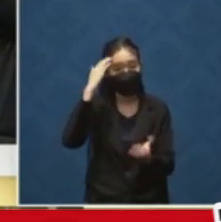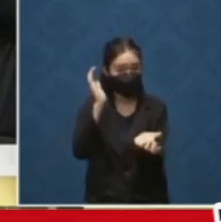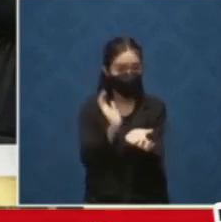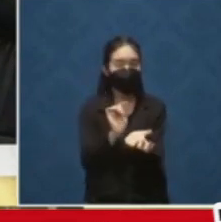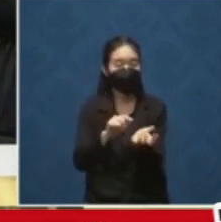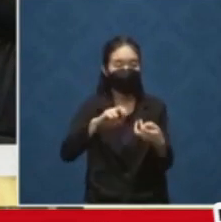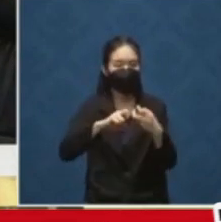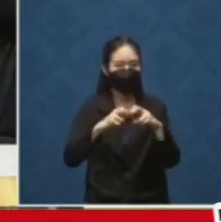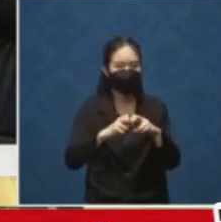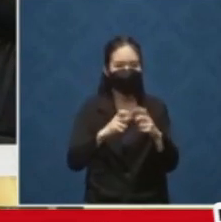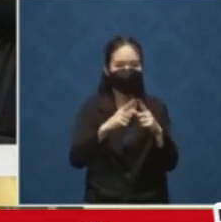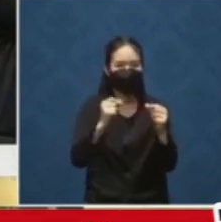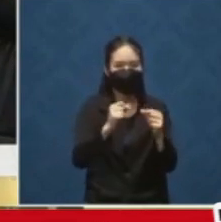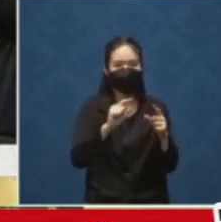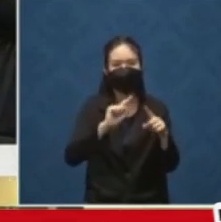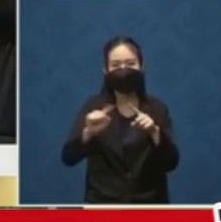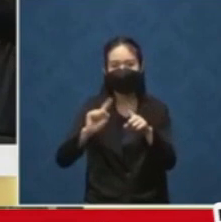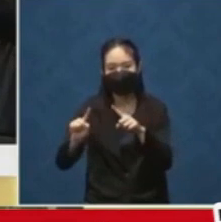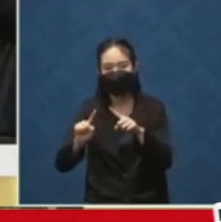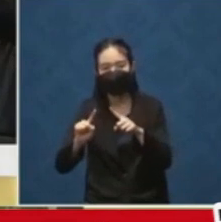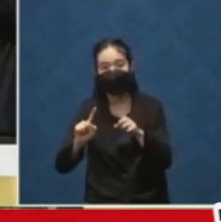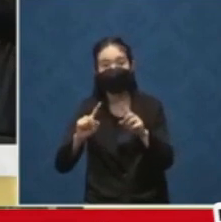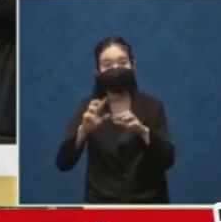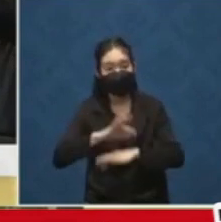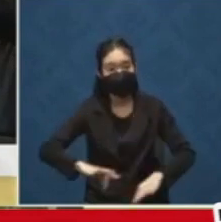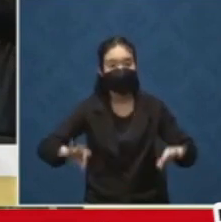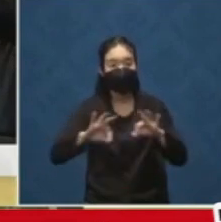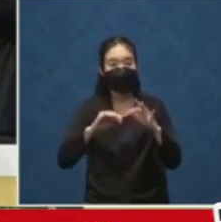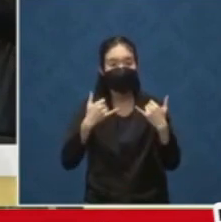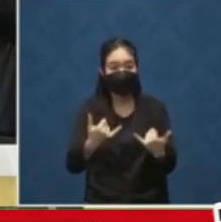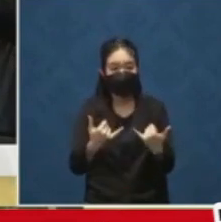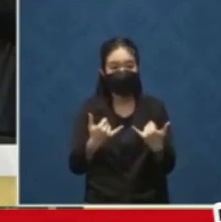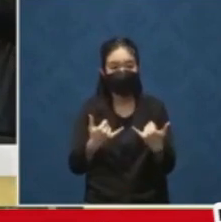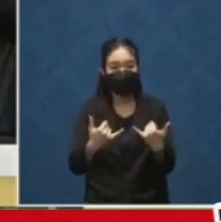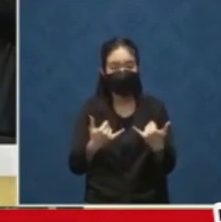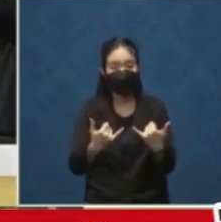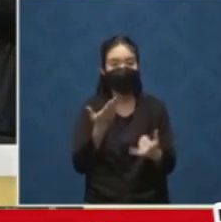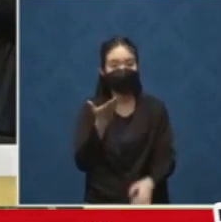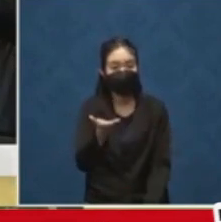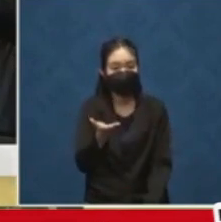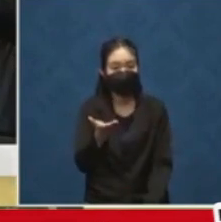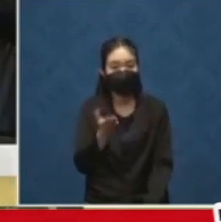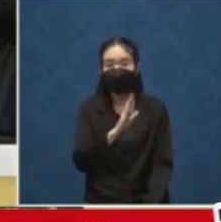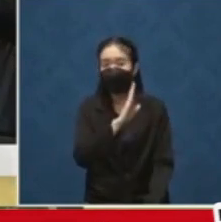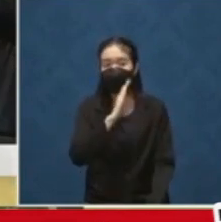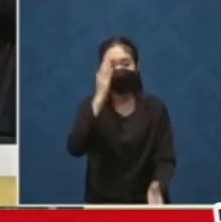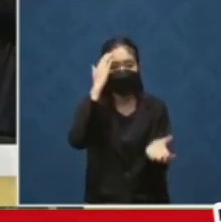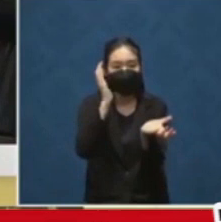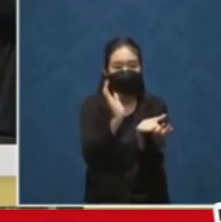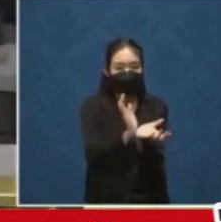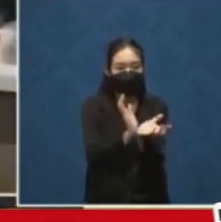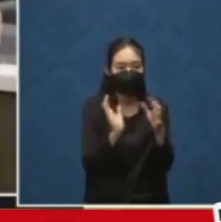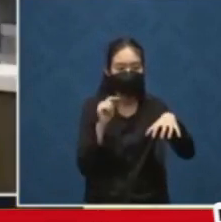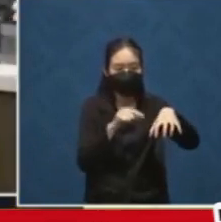ครับเวลามีปัหาเรื่องตำรวจไม่วาจะเรองอะไรกแล้วแต่สิงหนง ที่เกิดขึนในสงกมัตำรวจ